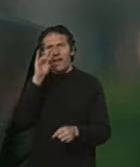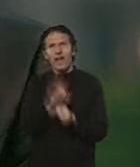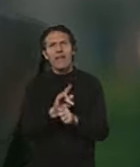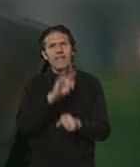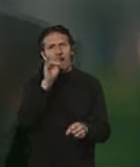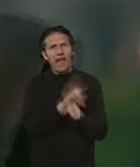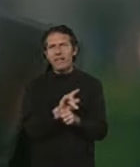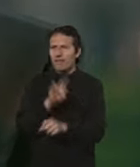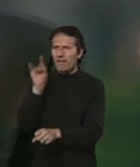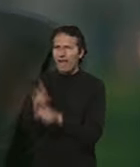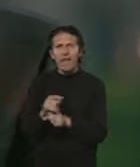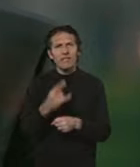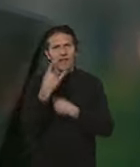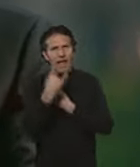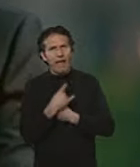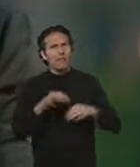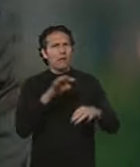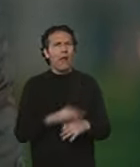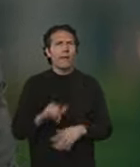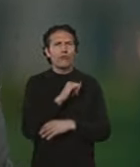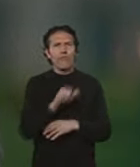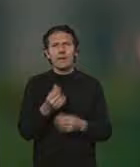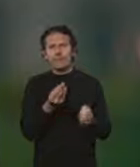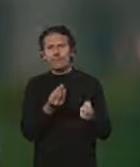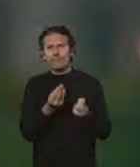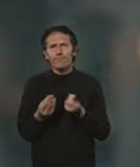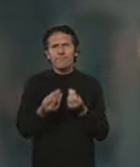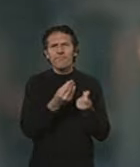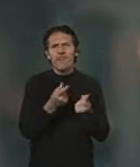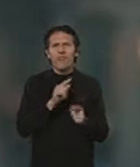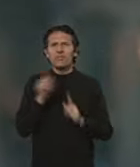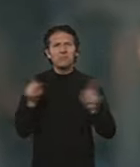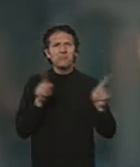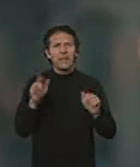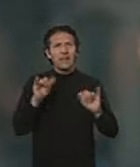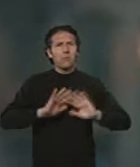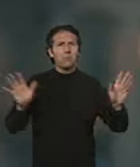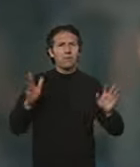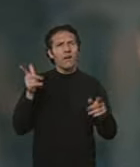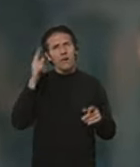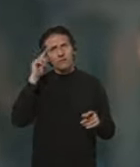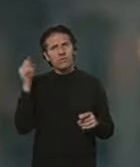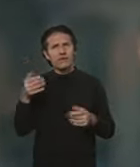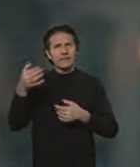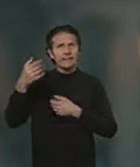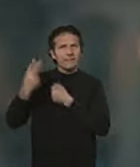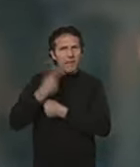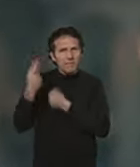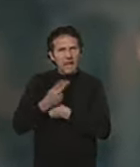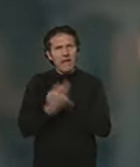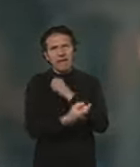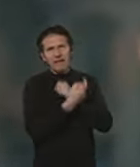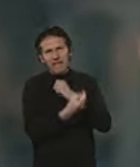et la haine des autres jamais je laisse ces sentiments bas aux autres à ceux qui m'injurient à ceux qui nous